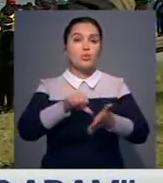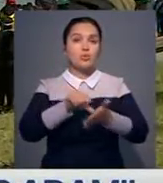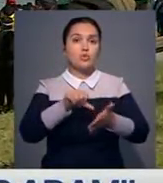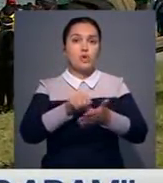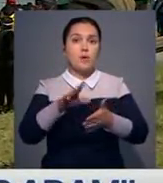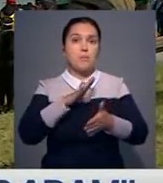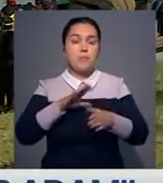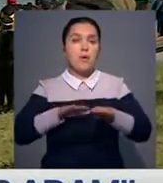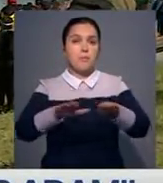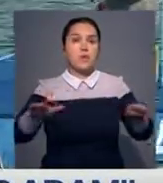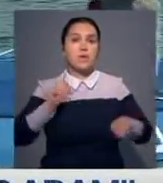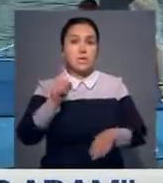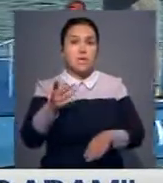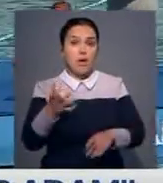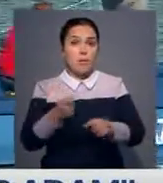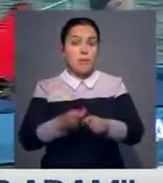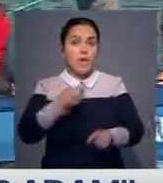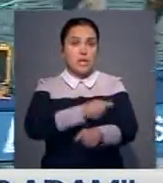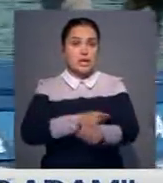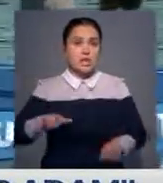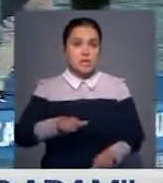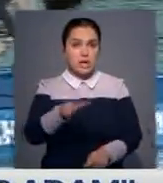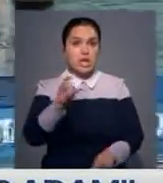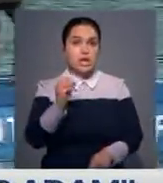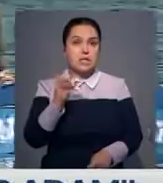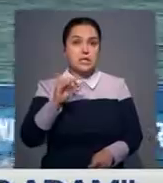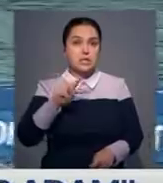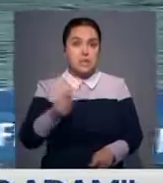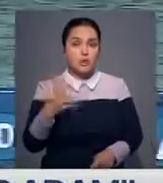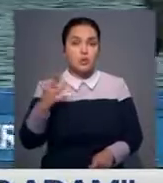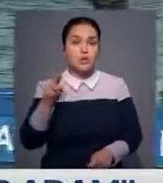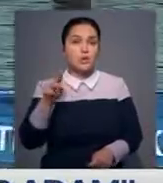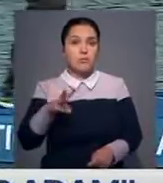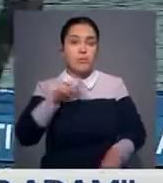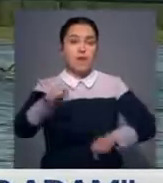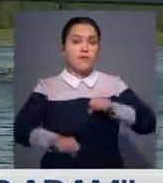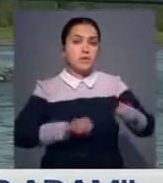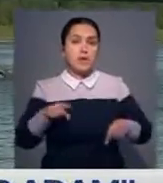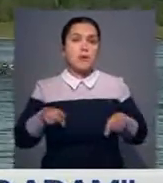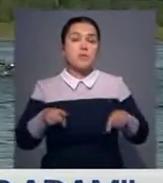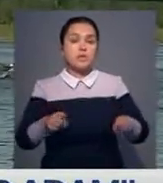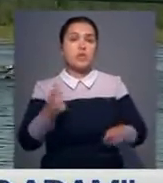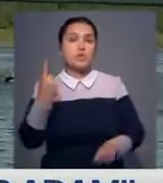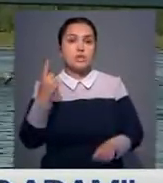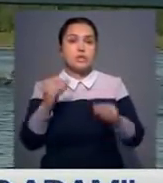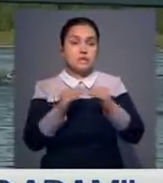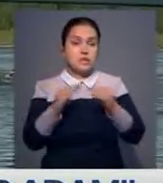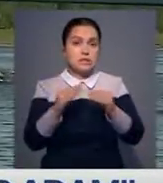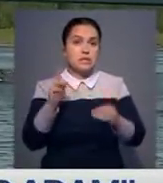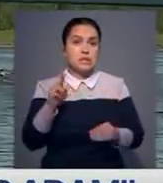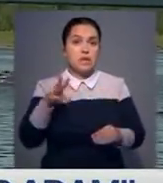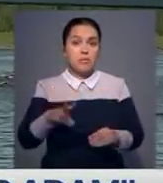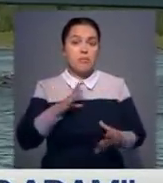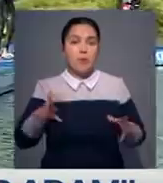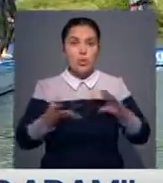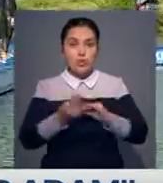Участники проплыли 1500 метров по реке Есиль, проехали 40 километров на велосипеде и пробежали 10